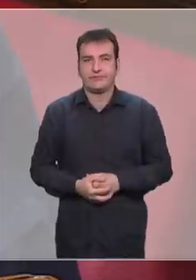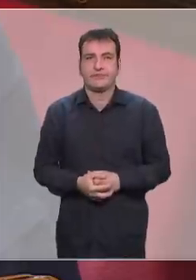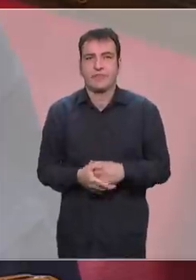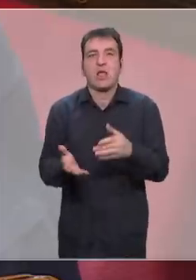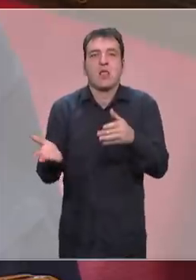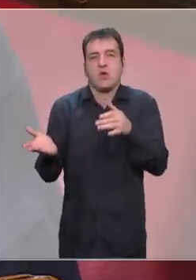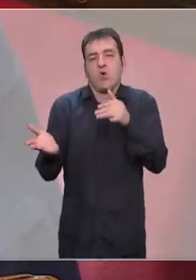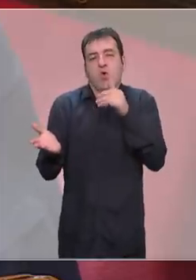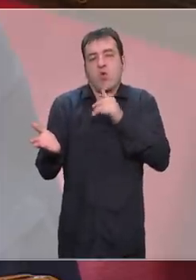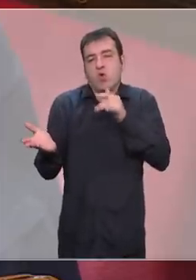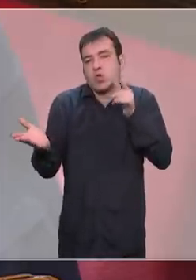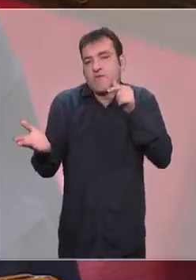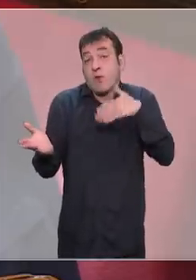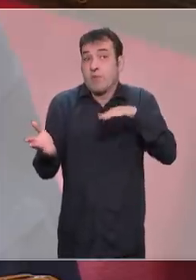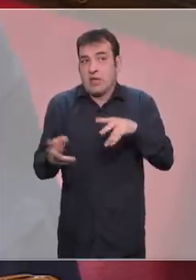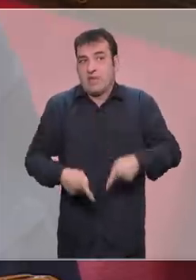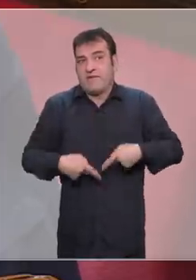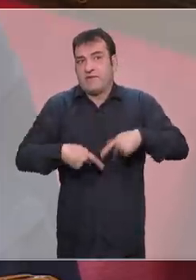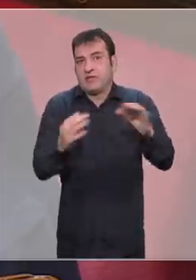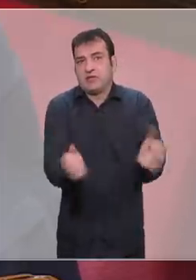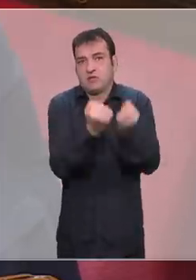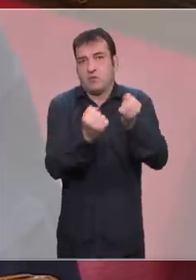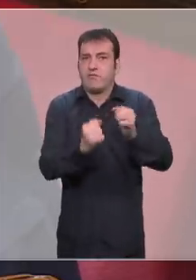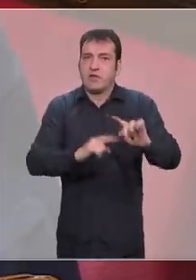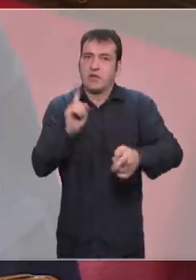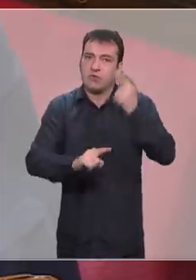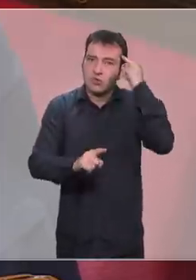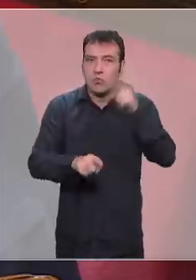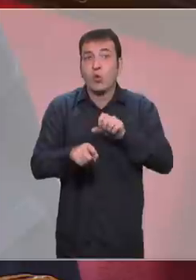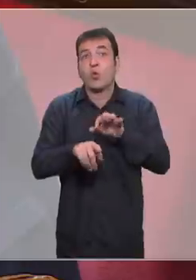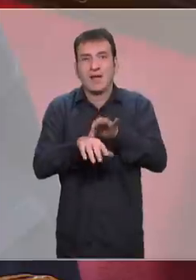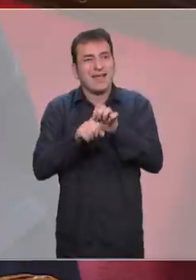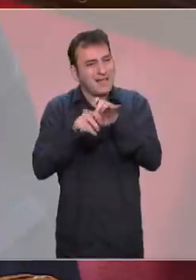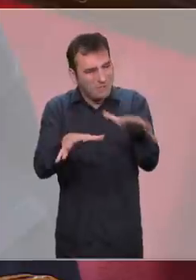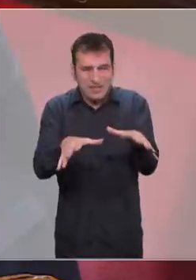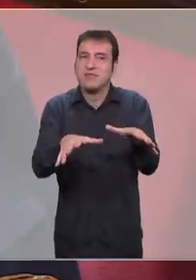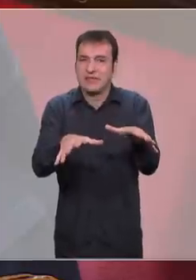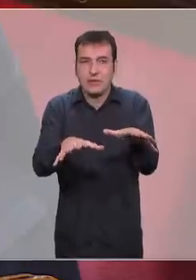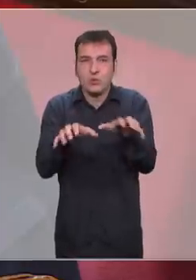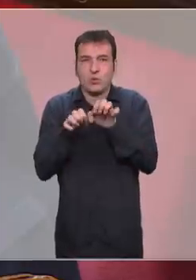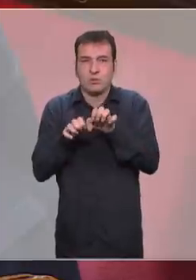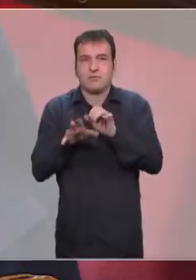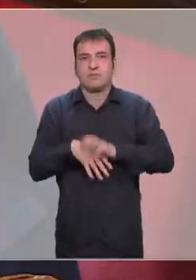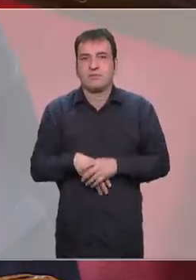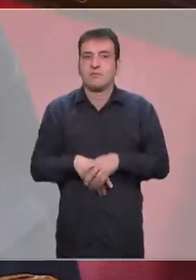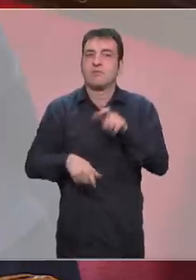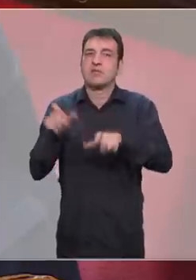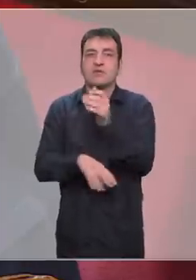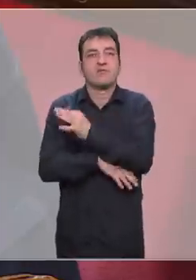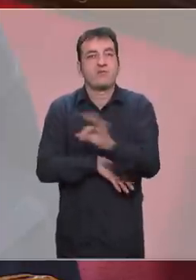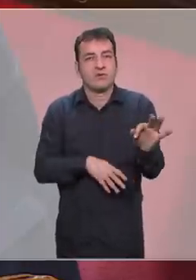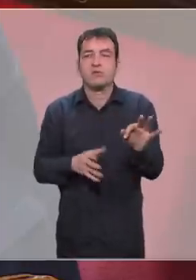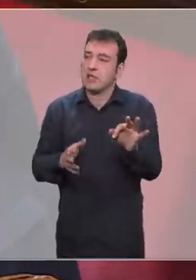sauvent des vies. Nous le savons, ils sont décisifs pour faire reculer l'épidémie. Les Français ont toujours répondu à l'appel de